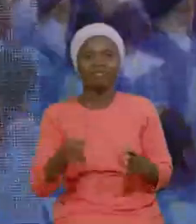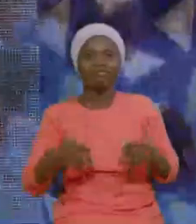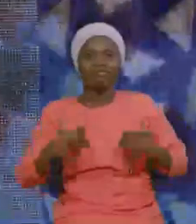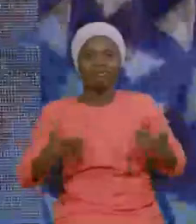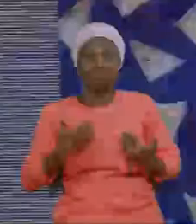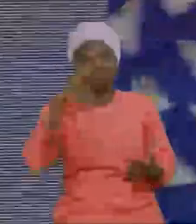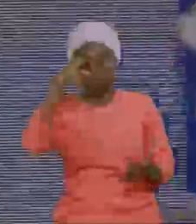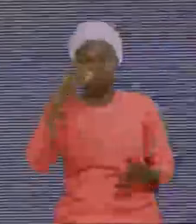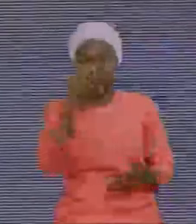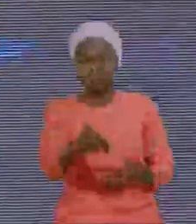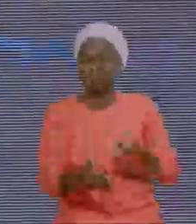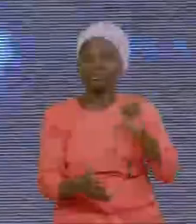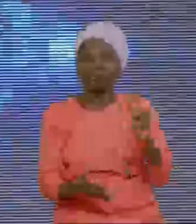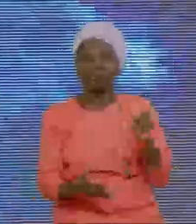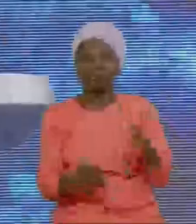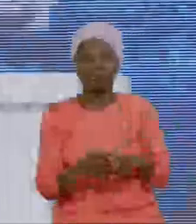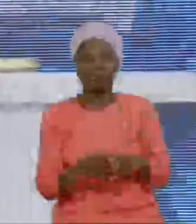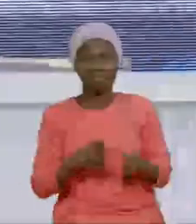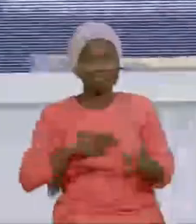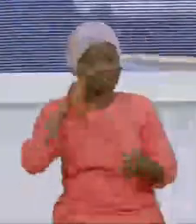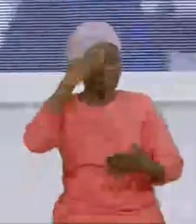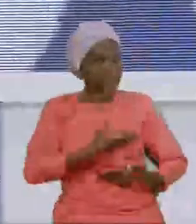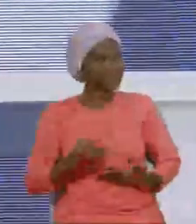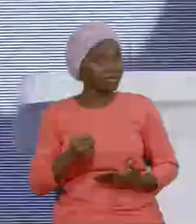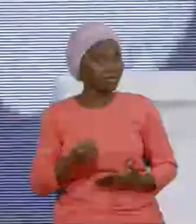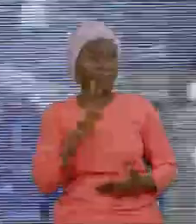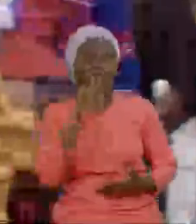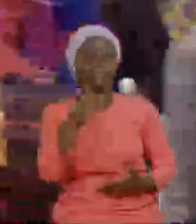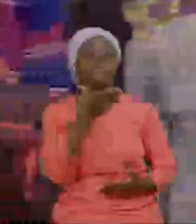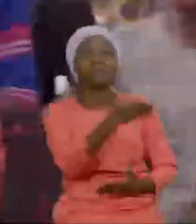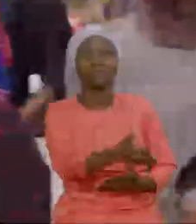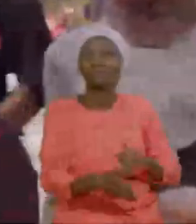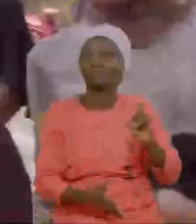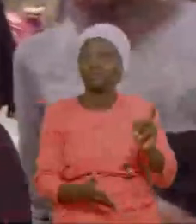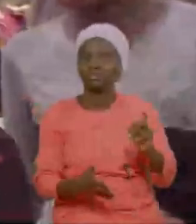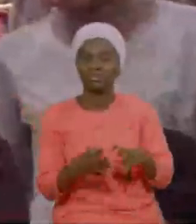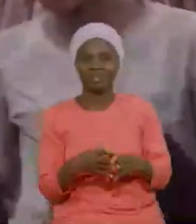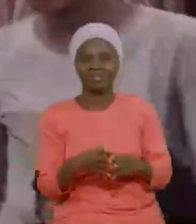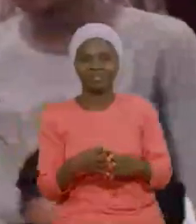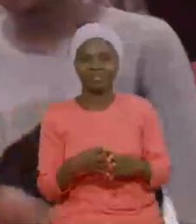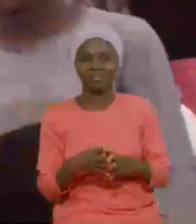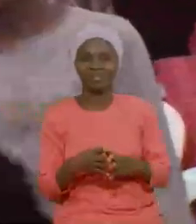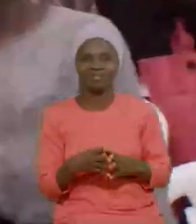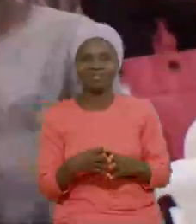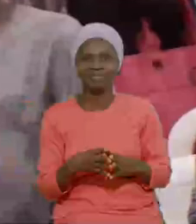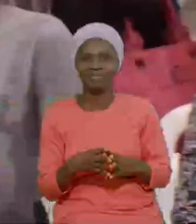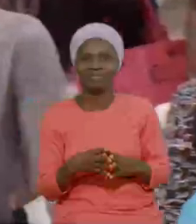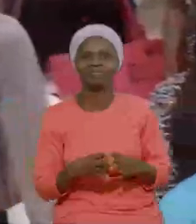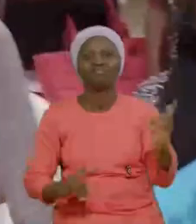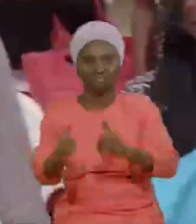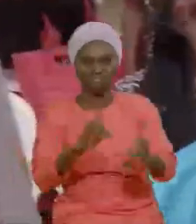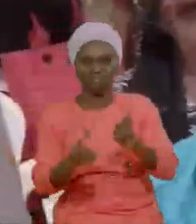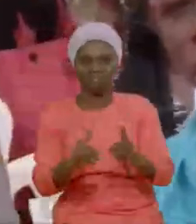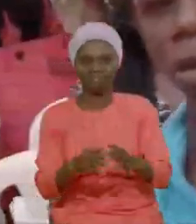que les jeunes sont là? My sons, are you there? Mon fils, es-tu là? I am